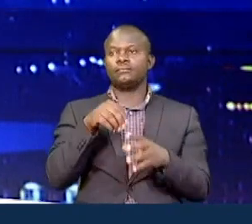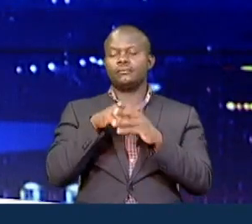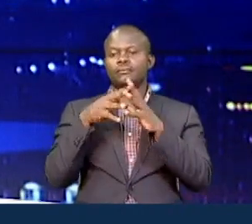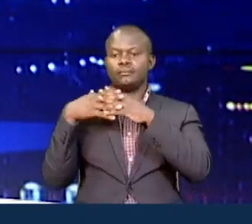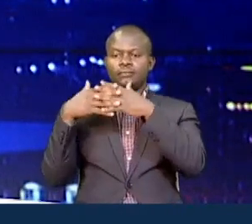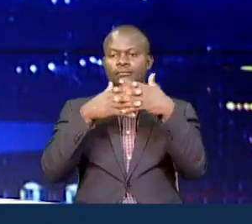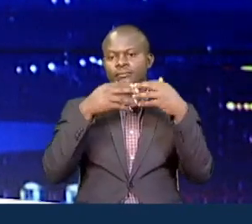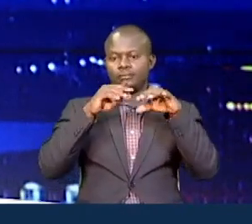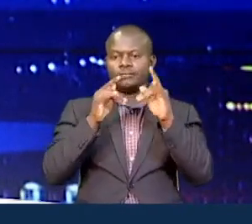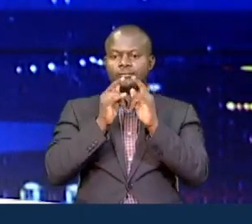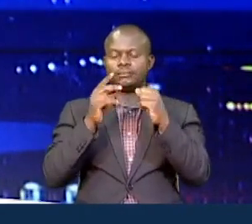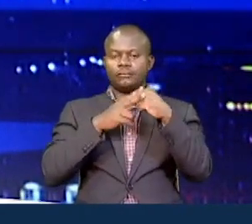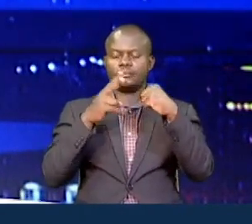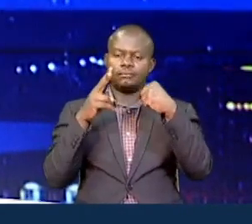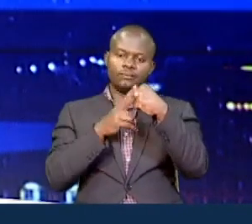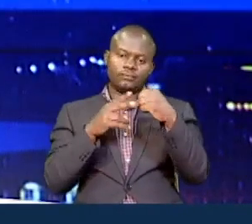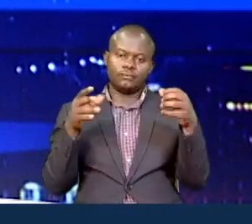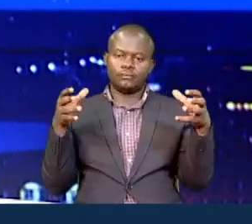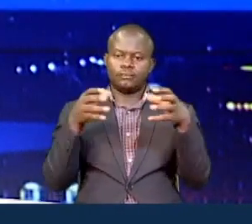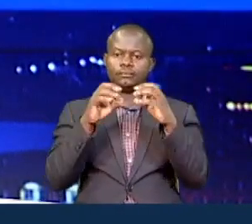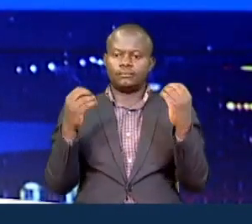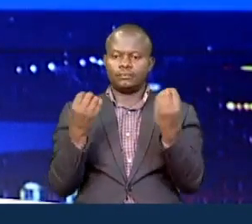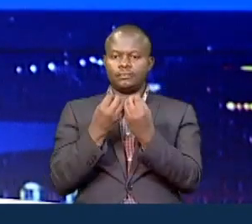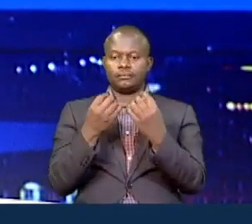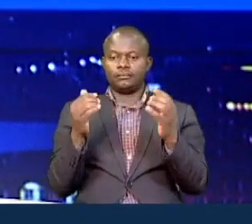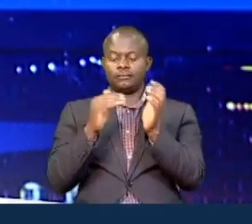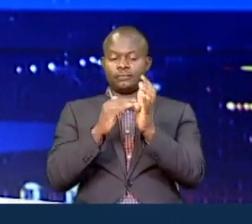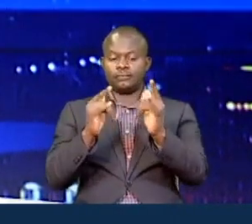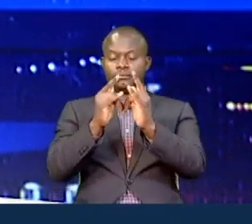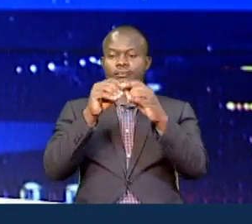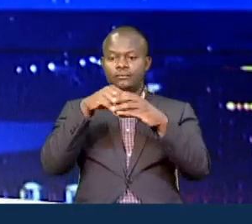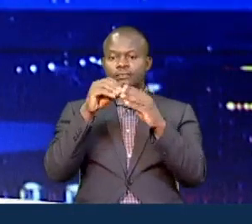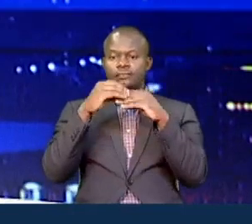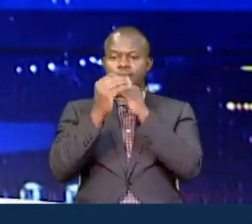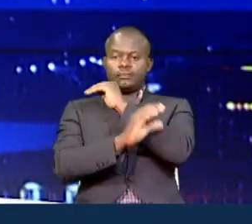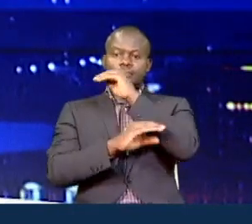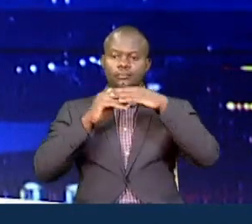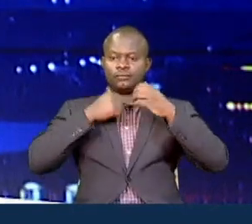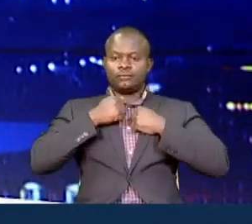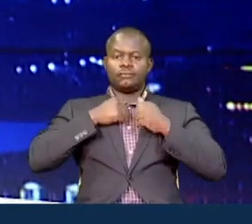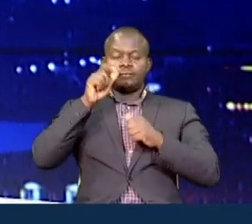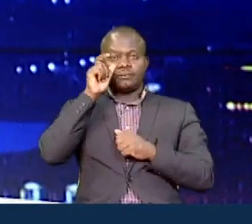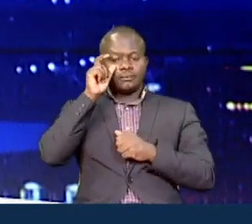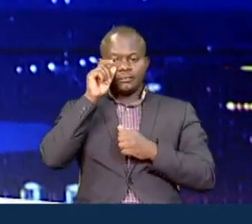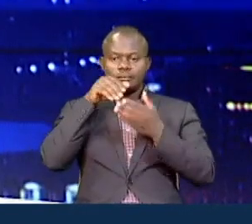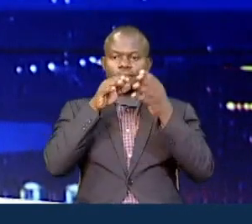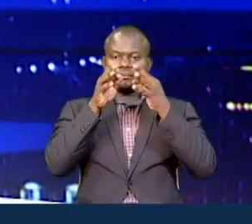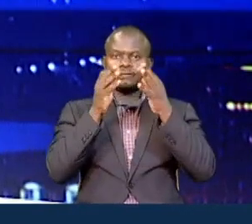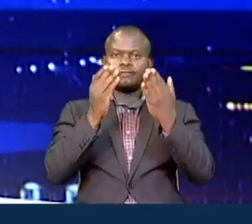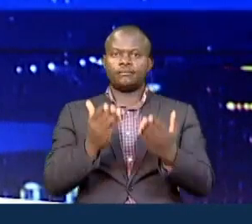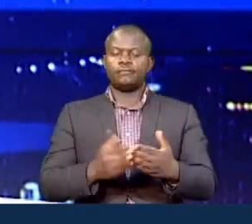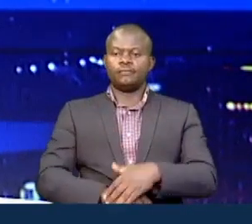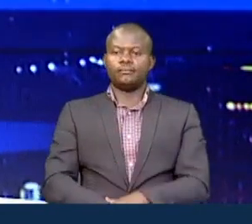kubera inama ya 77 uhuje uyu muryango. Ni inama kandi yanitabiriwe n'umukuru w'igihugu cy'u Rwanda Paul Kagame. Dive wayo reka tubwire